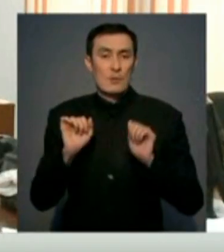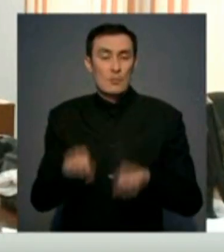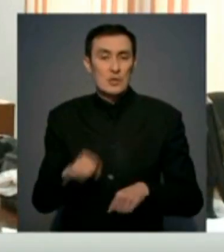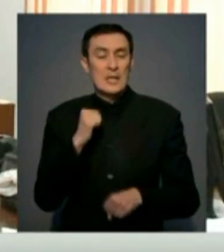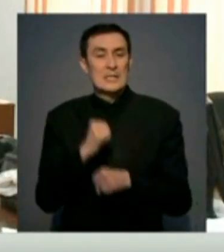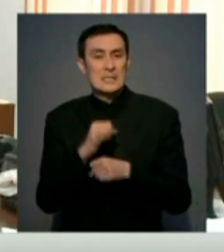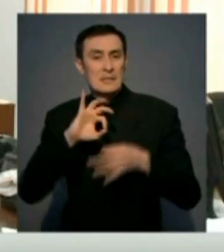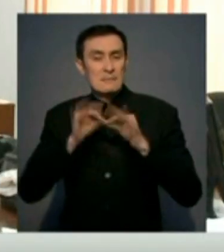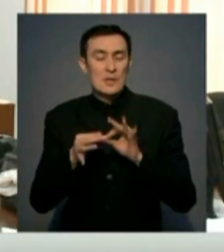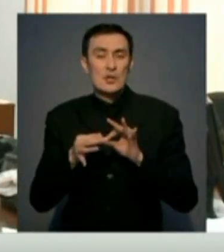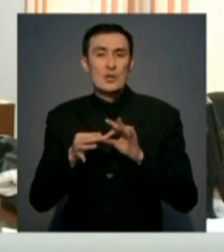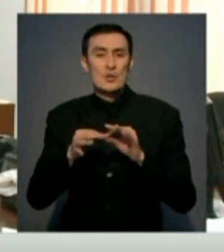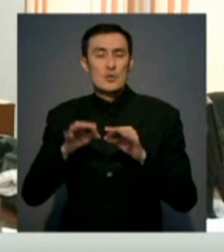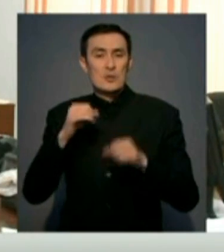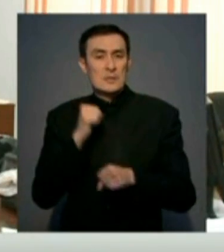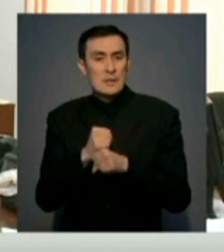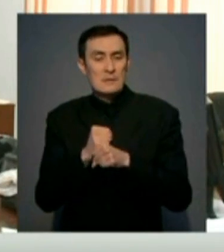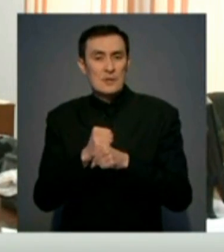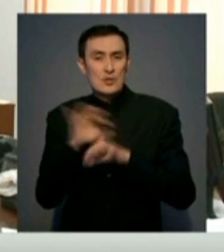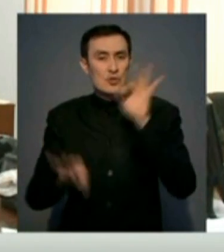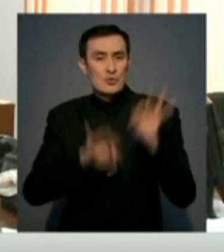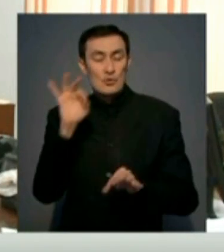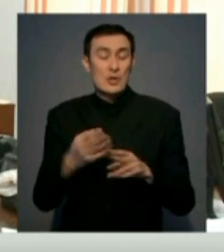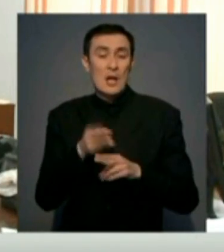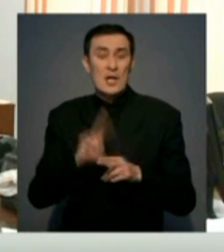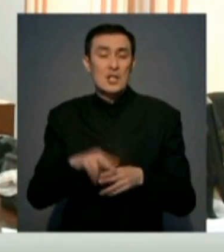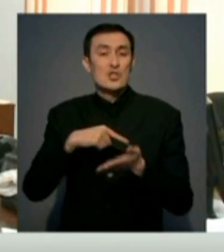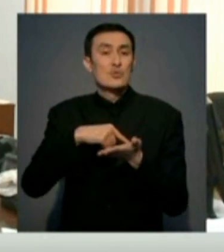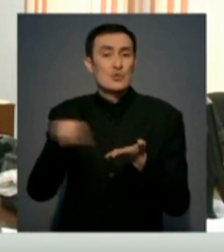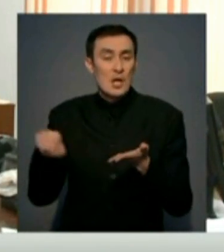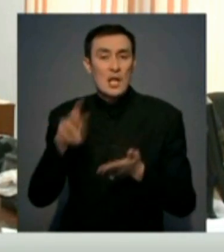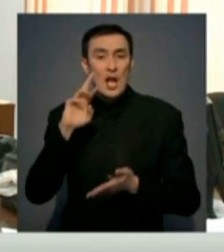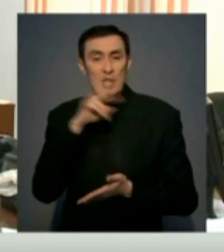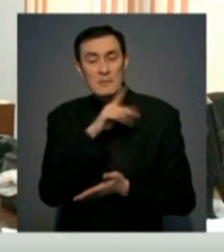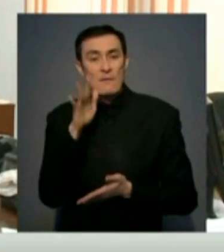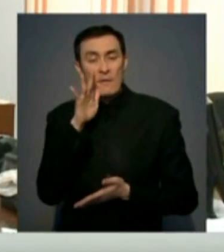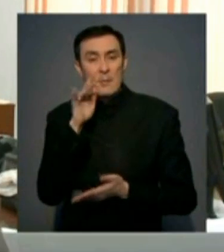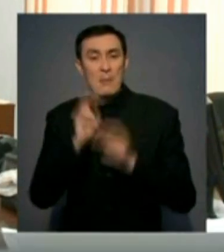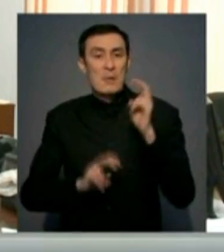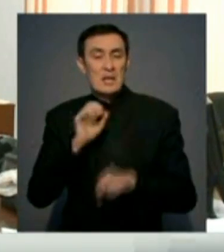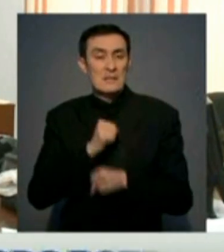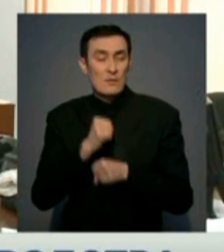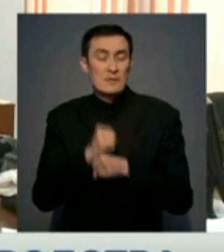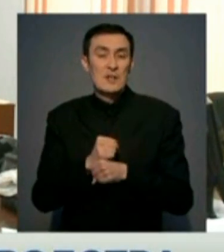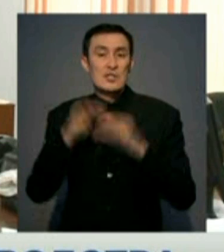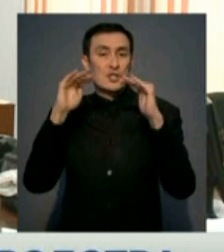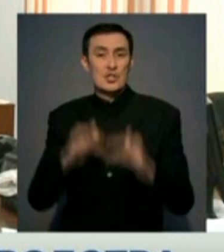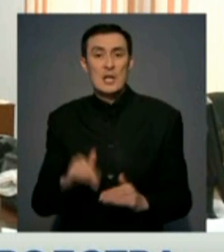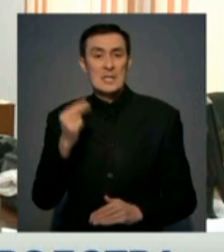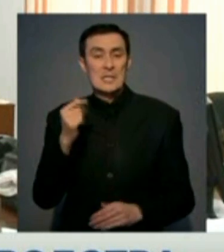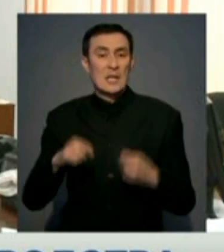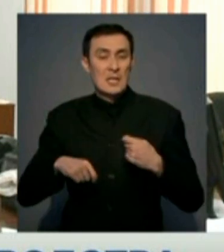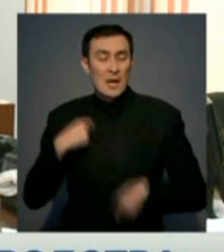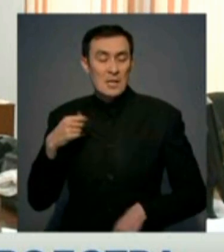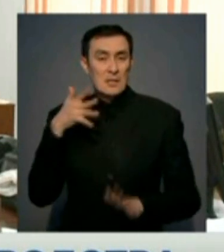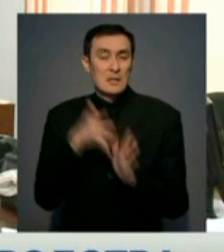делать очень сложные сборки. Это исключает в дальнейшем ошибки при производстве. Очень снижает затраты на